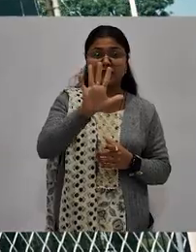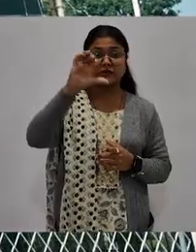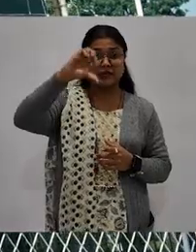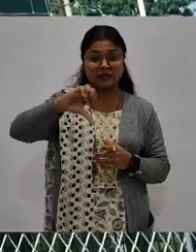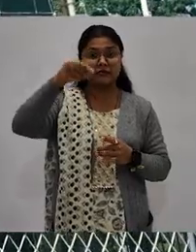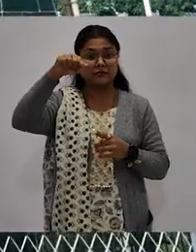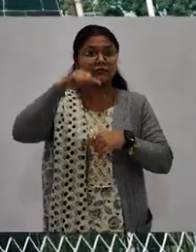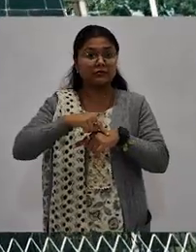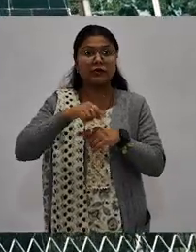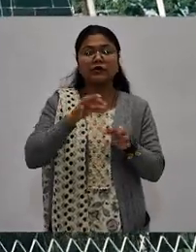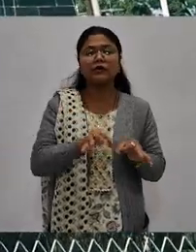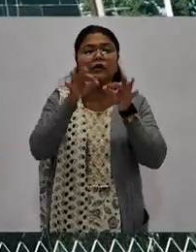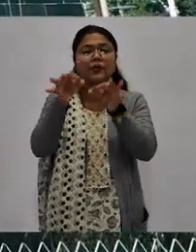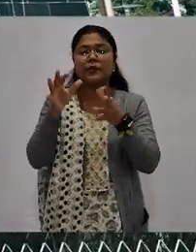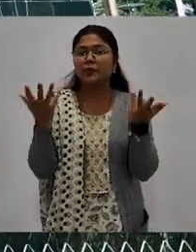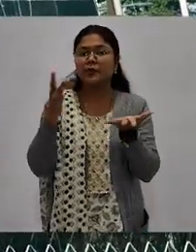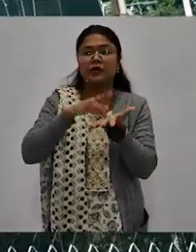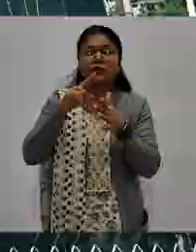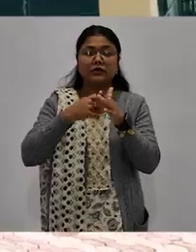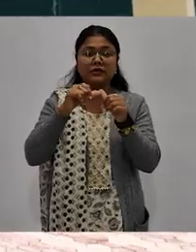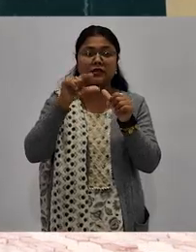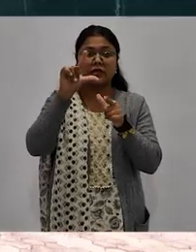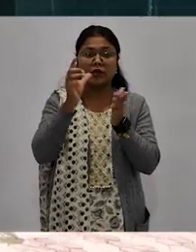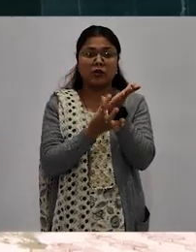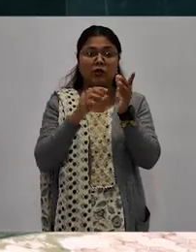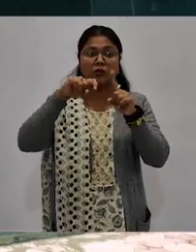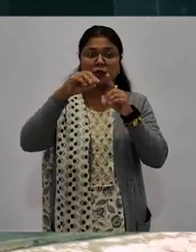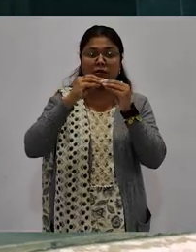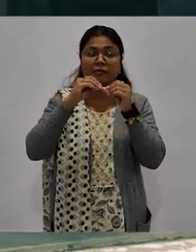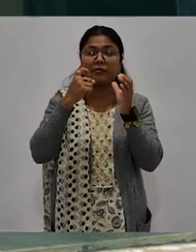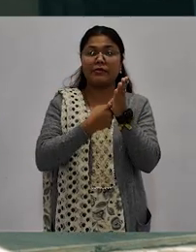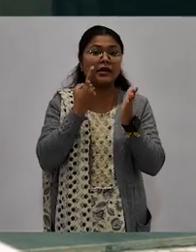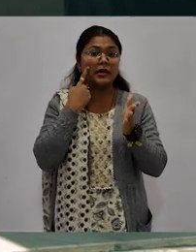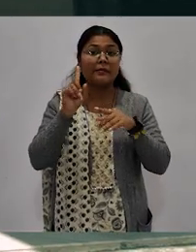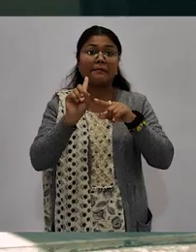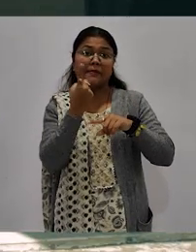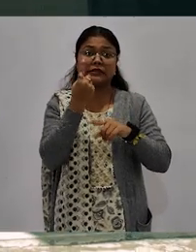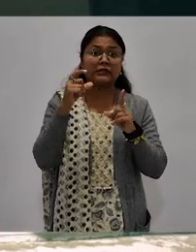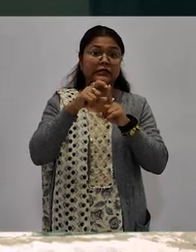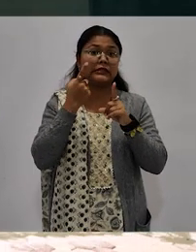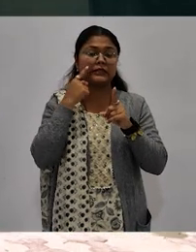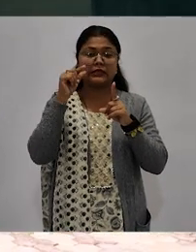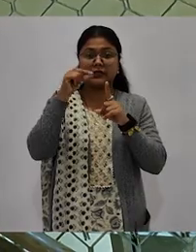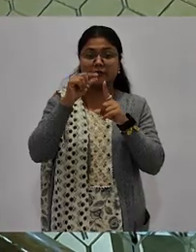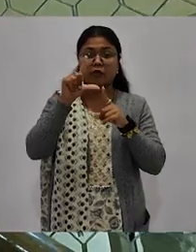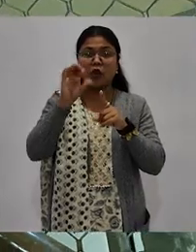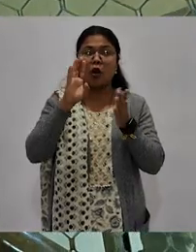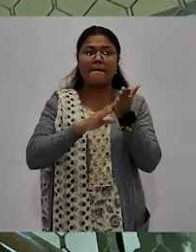১৯৫৯ চনত বৰ্তমানৰ জালুকবাৰীলৈ স্থানান্তৰণৰ লগতে পোনপ্ৰথমে ডিপ্ল'মা পাঠ্যক্ৰমৰ আৰম্ভণিৰে